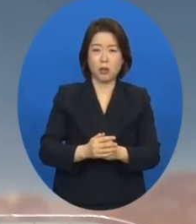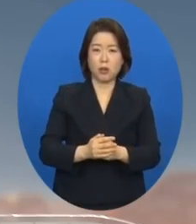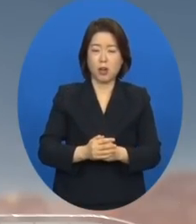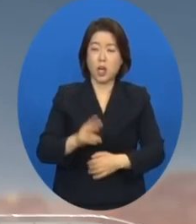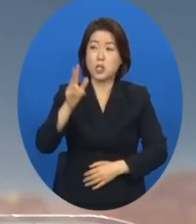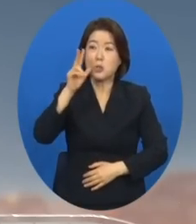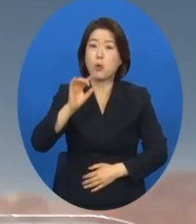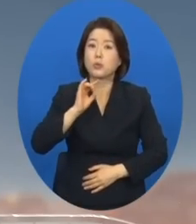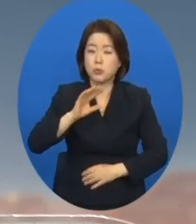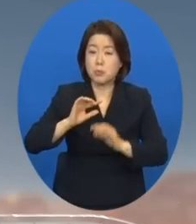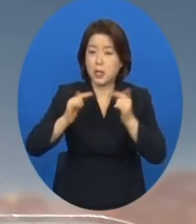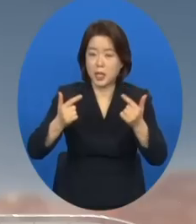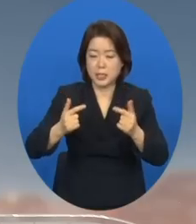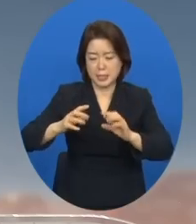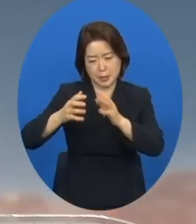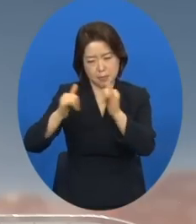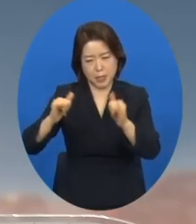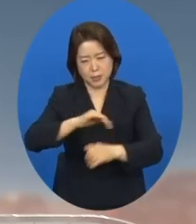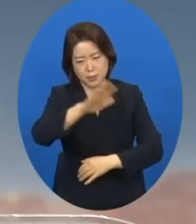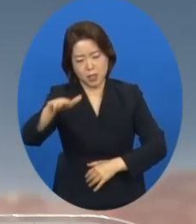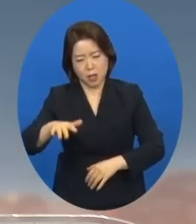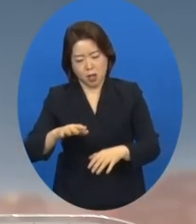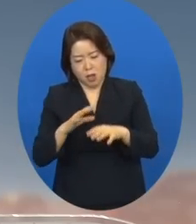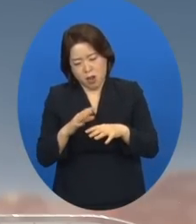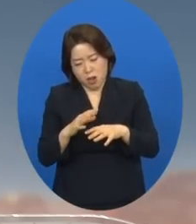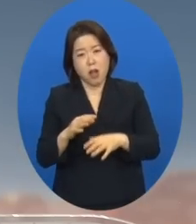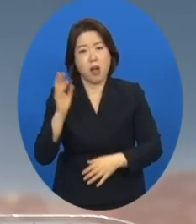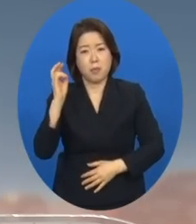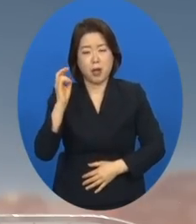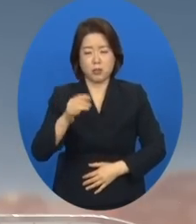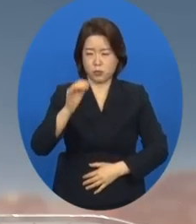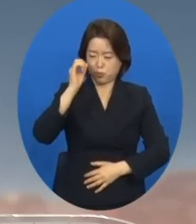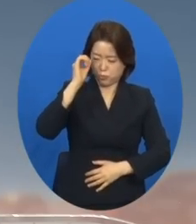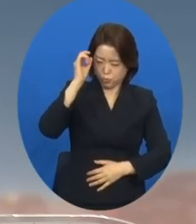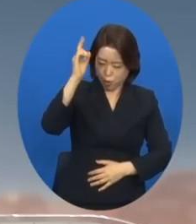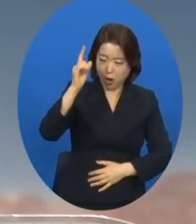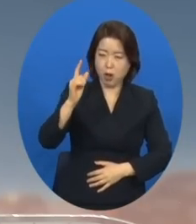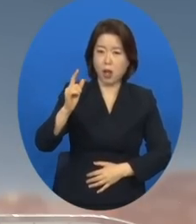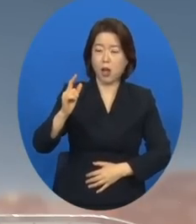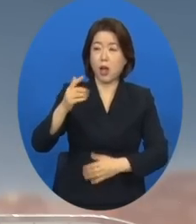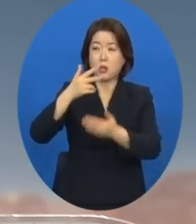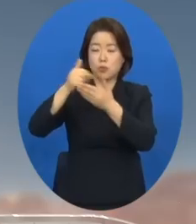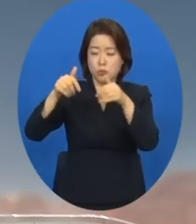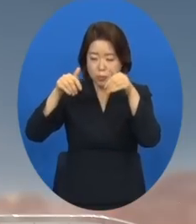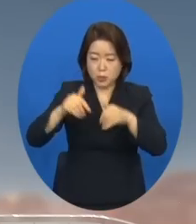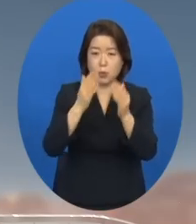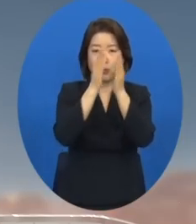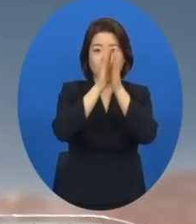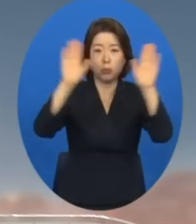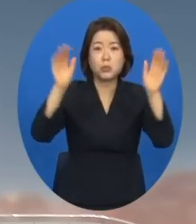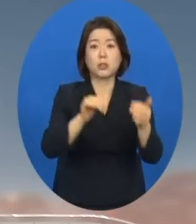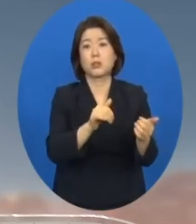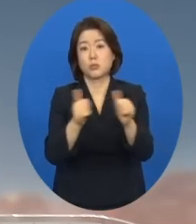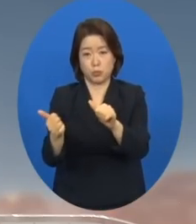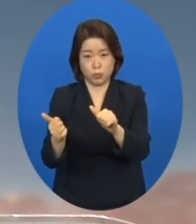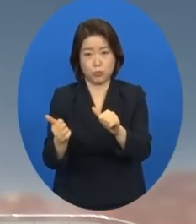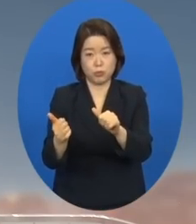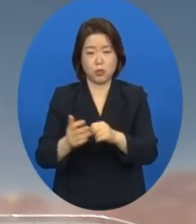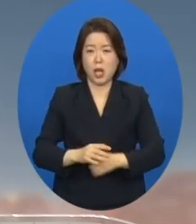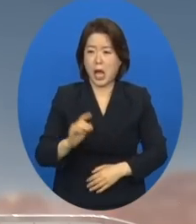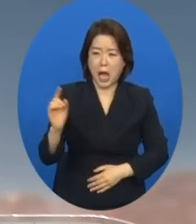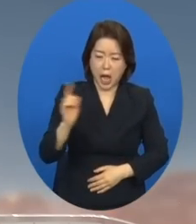여호수아만이 아니라 백성들은 참 두려웠을 거예요 그 위대한 주님의 종인 모세가 죽었다는 거예요 아무리 훌륭하고